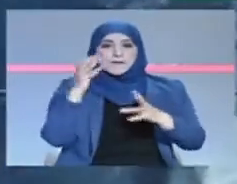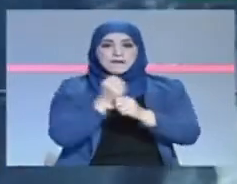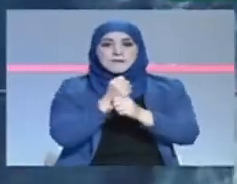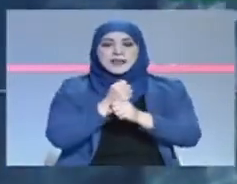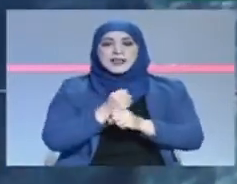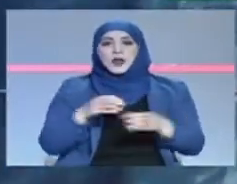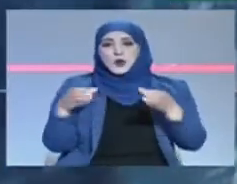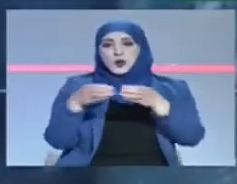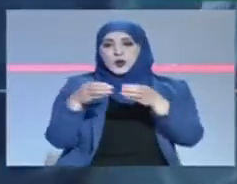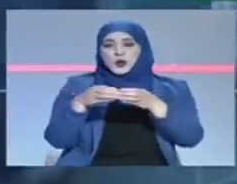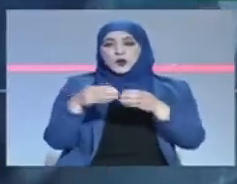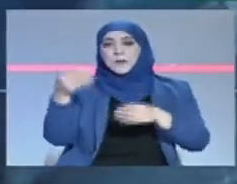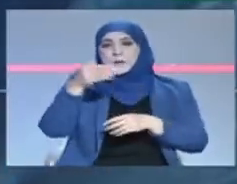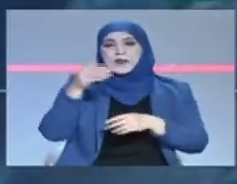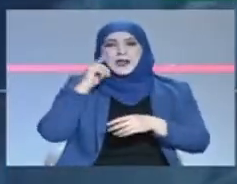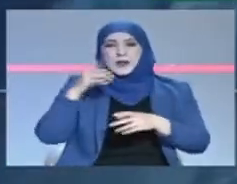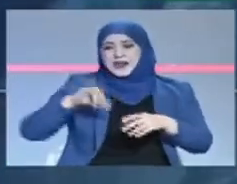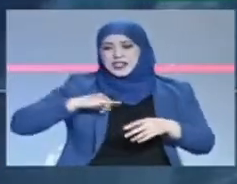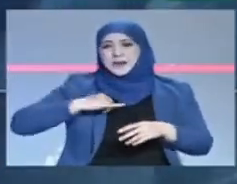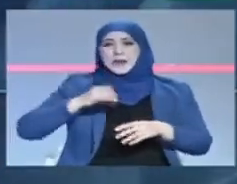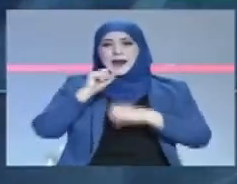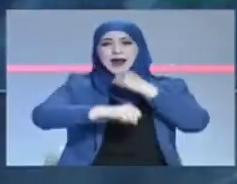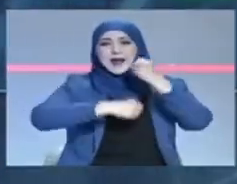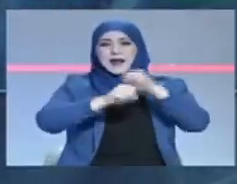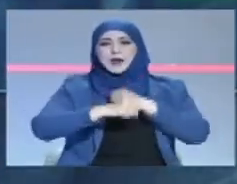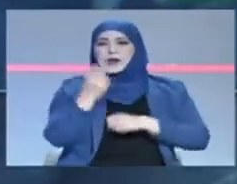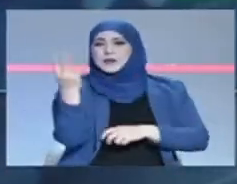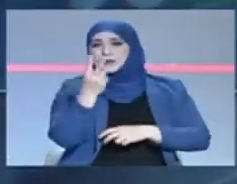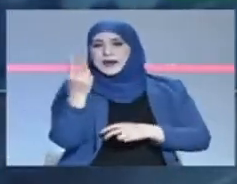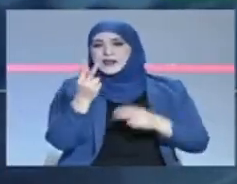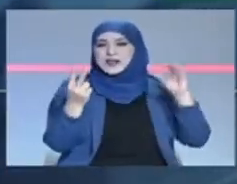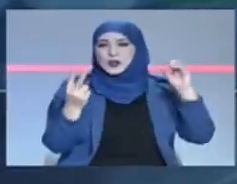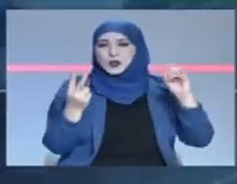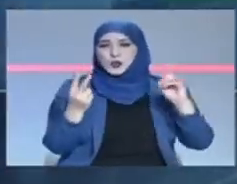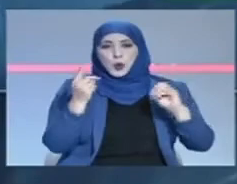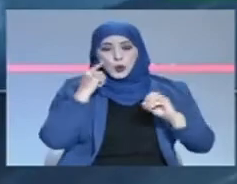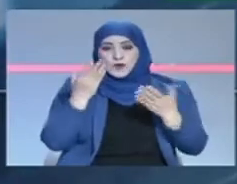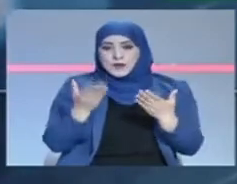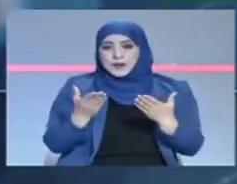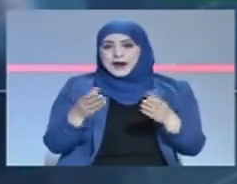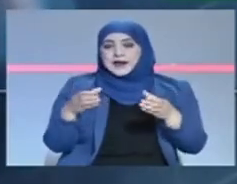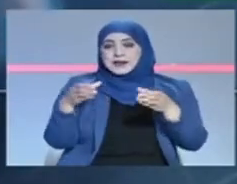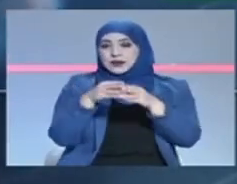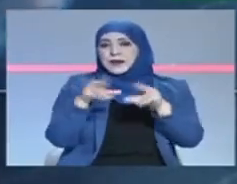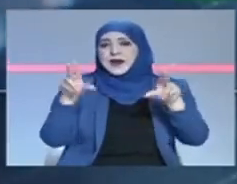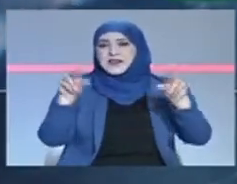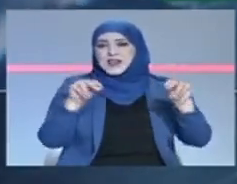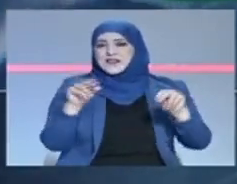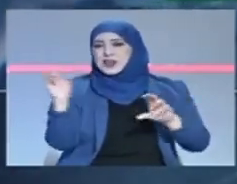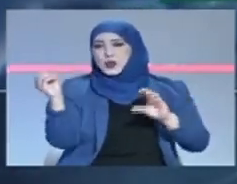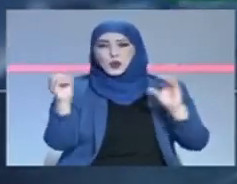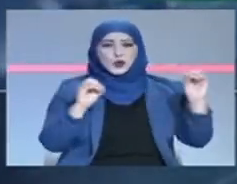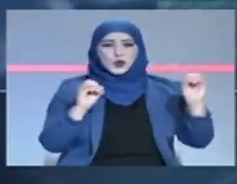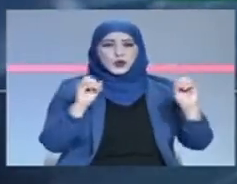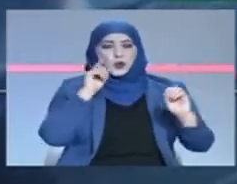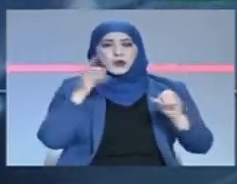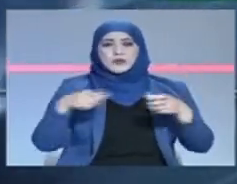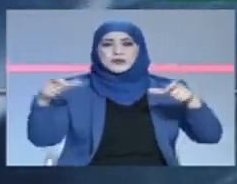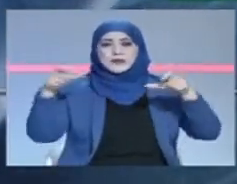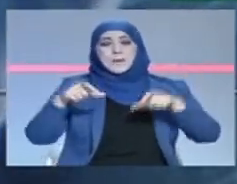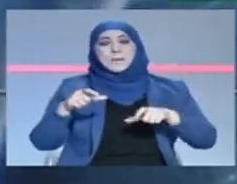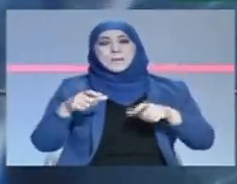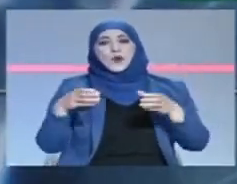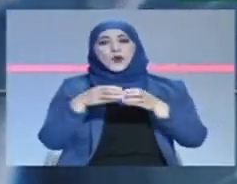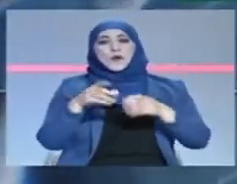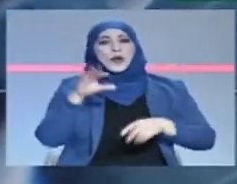نجم المتلوي على الشبيبة القيروانية بهدفين دون رد، فيما حسم التعادل دون أهداف لقاء الملعب